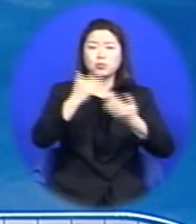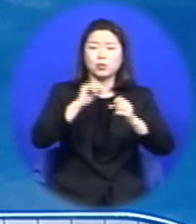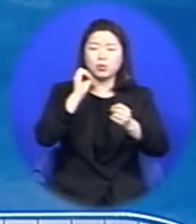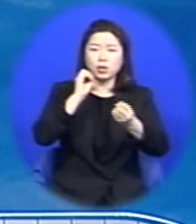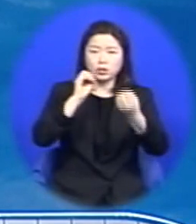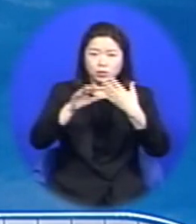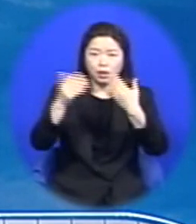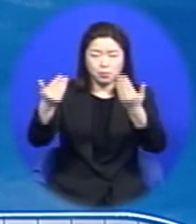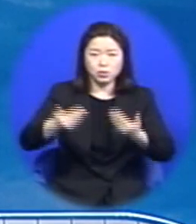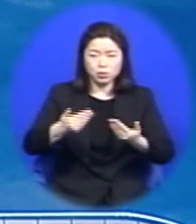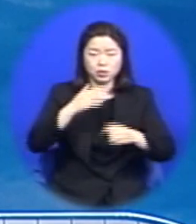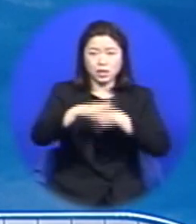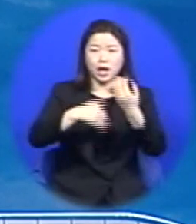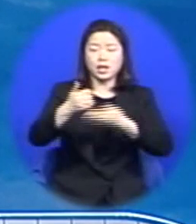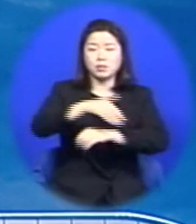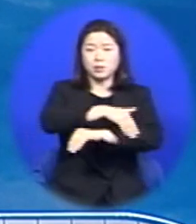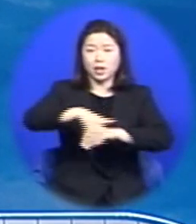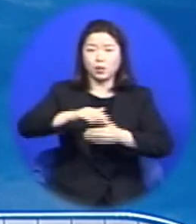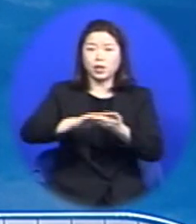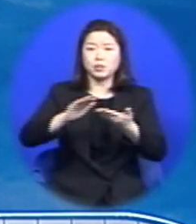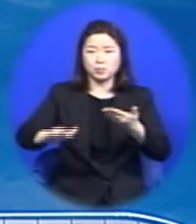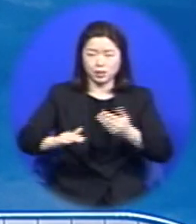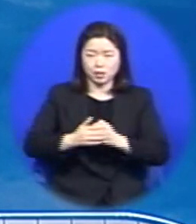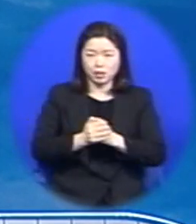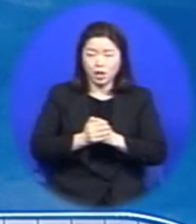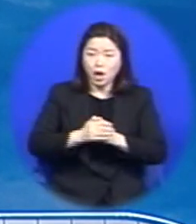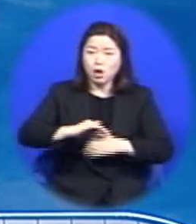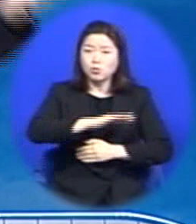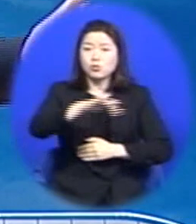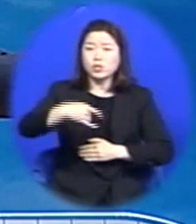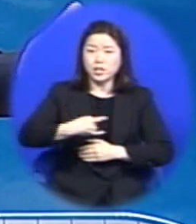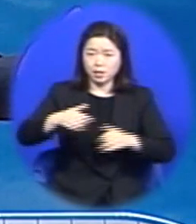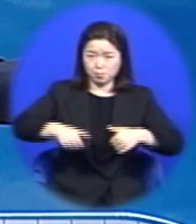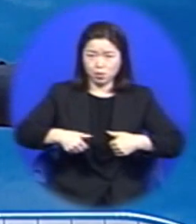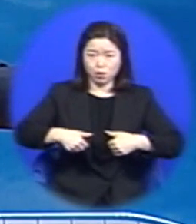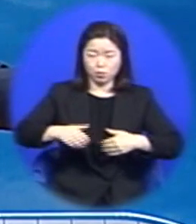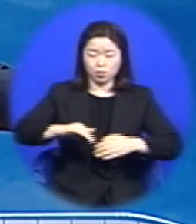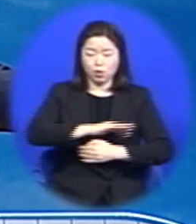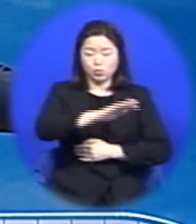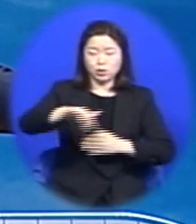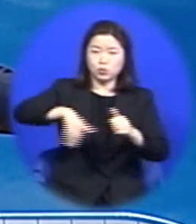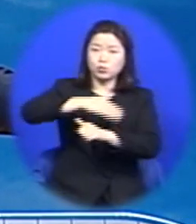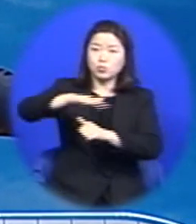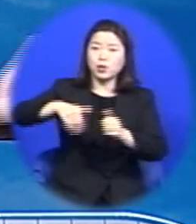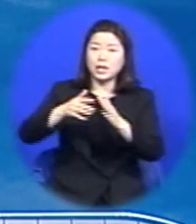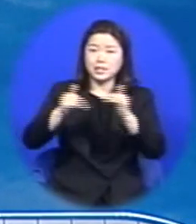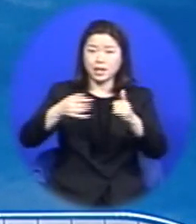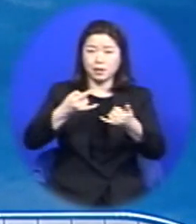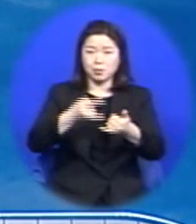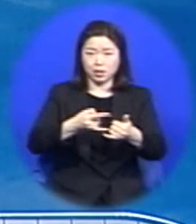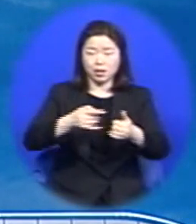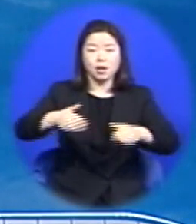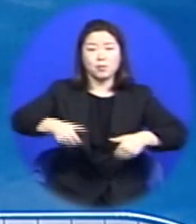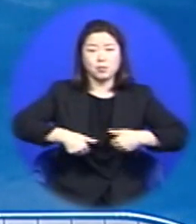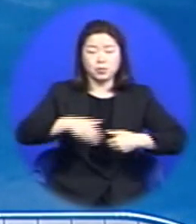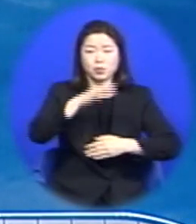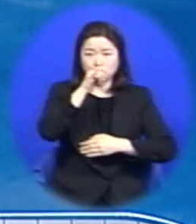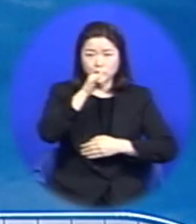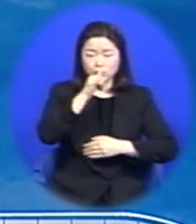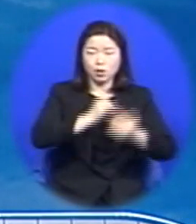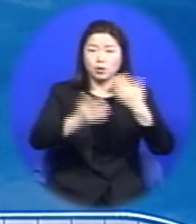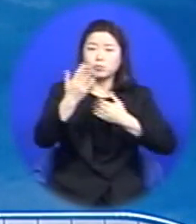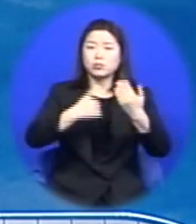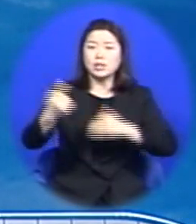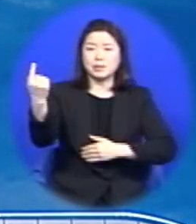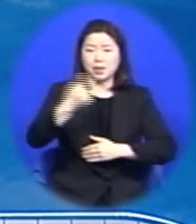계획입니다. 우리에게 필요하고 우리 주변에 있는 사람에게 필요해요. 불이 임하는 예배.